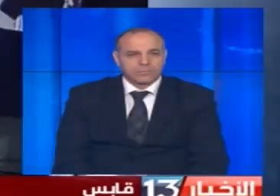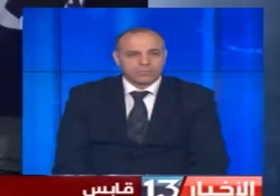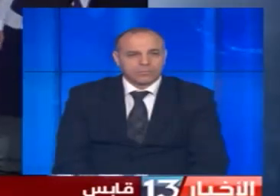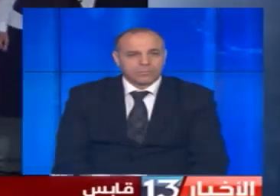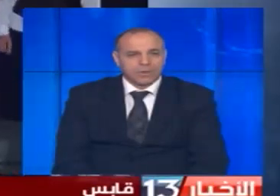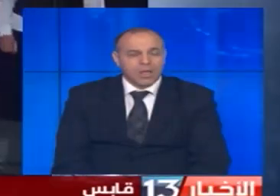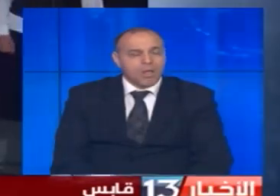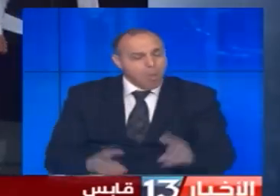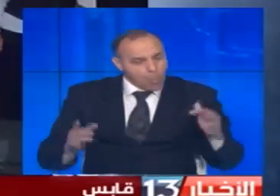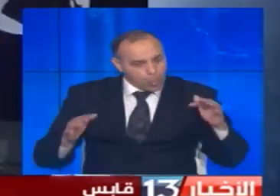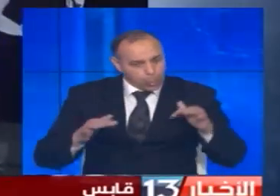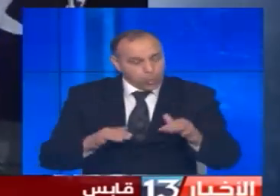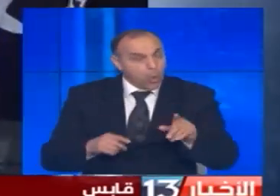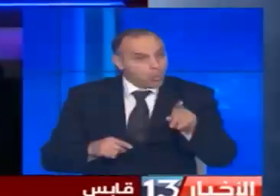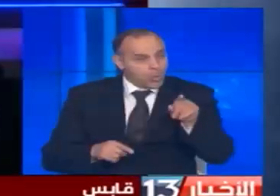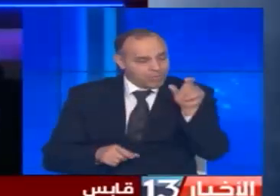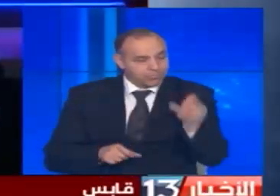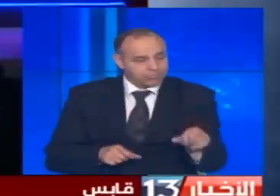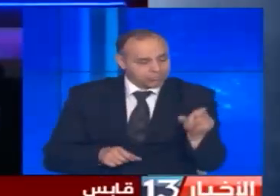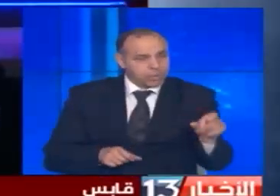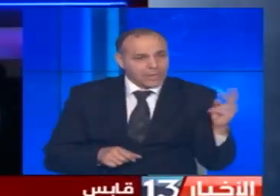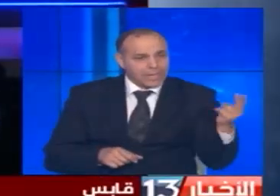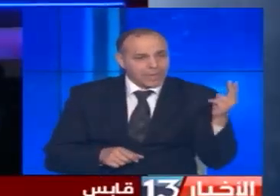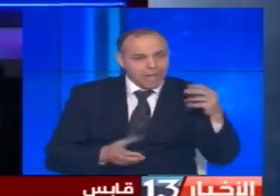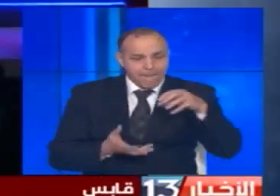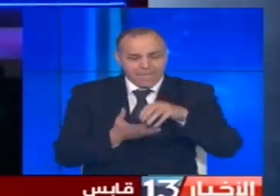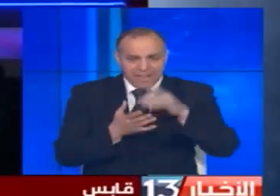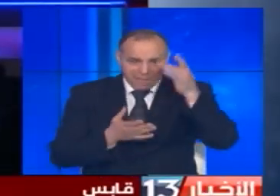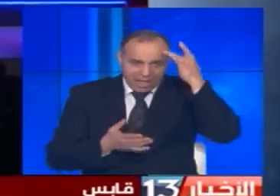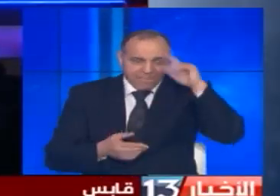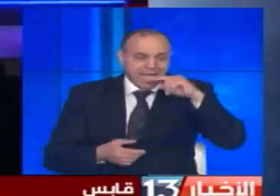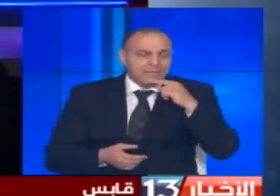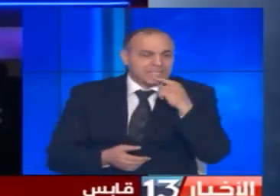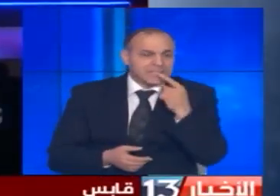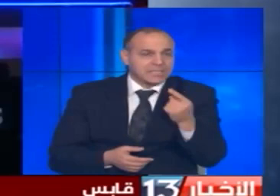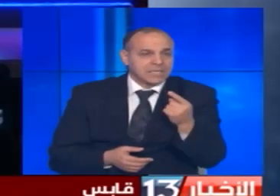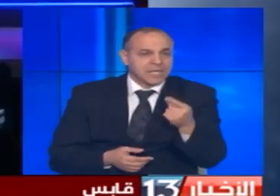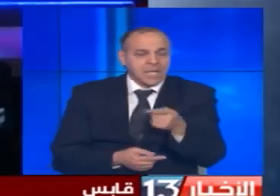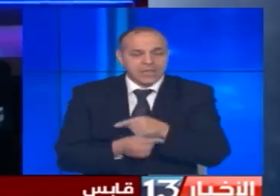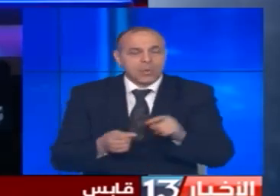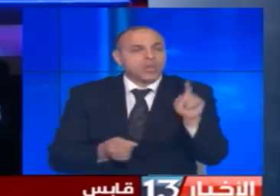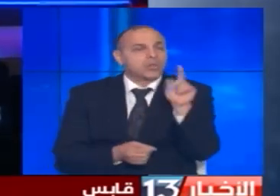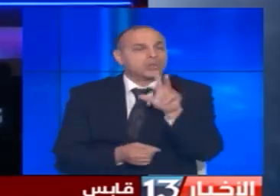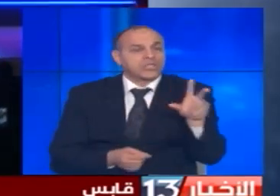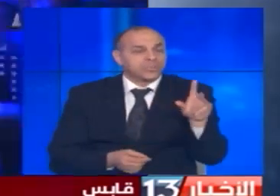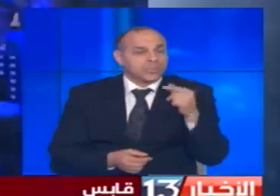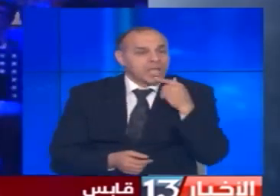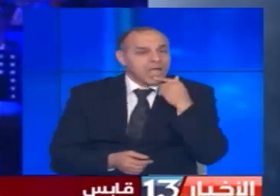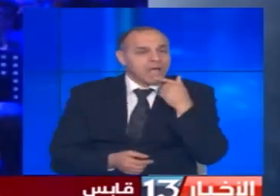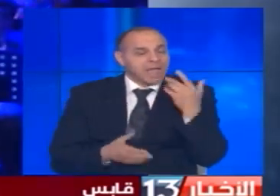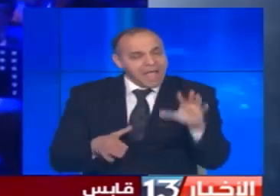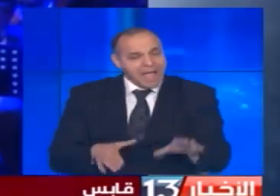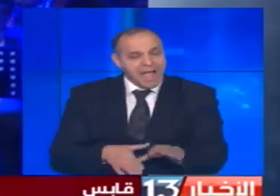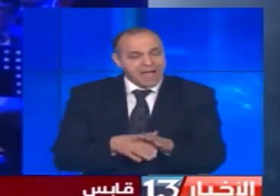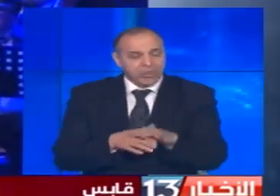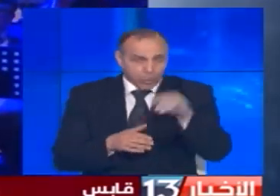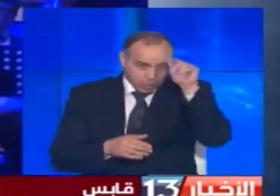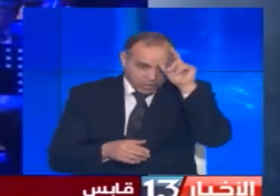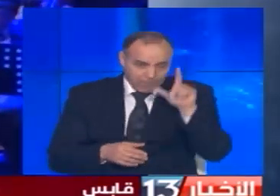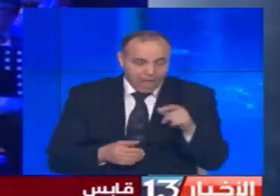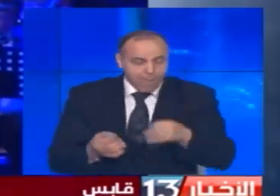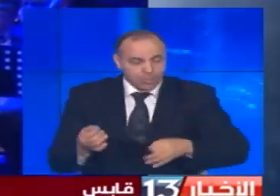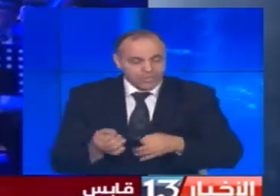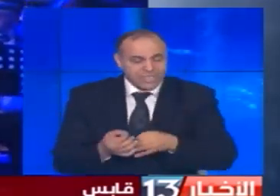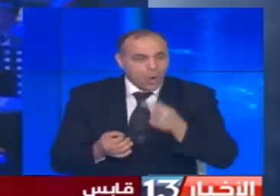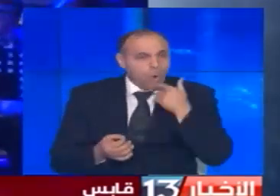وسط حضور لافت للطلب، انطلقت بالمركب الثقافي بجابس فعالية الدورة 13 للمهرجان الوطني للموسيقى